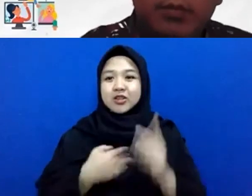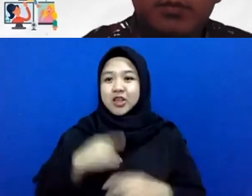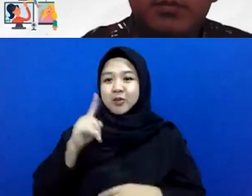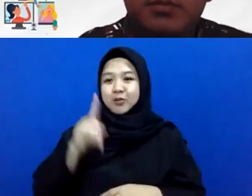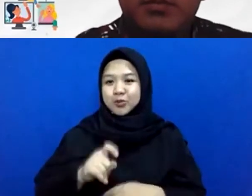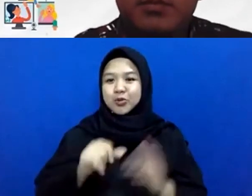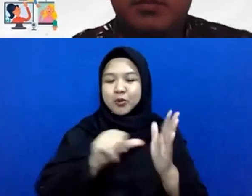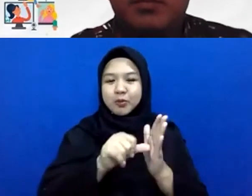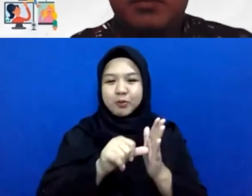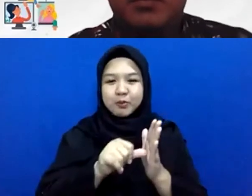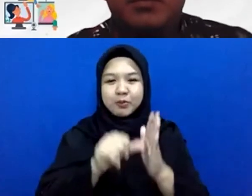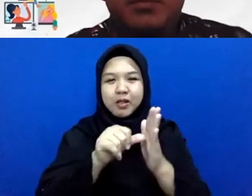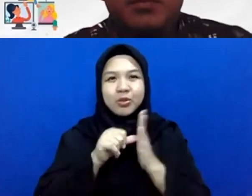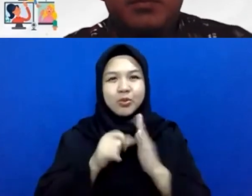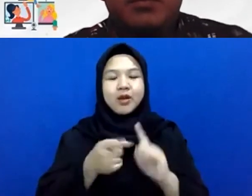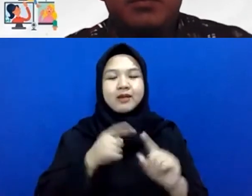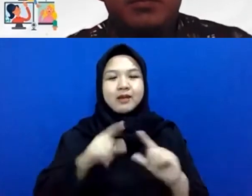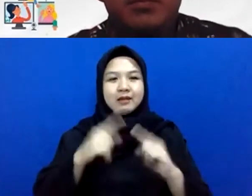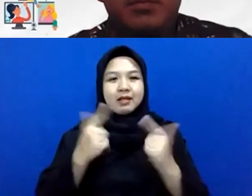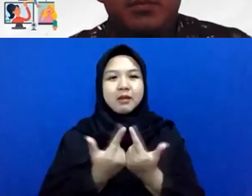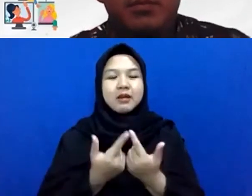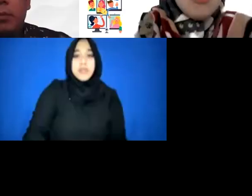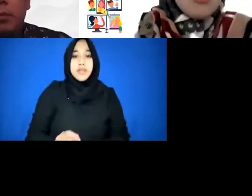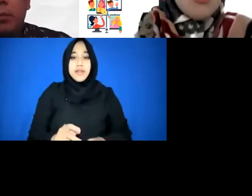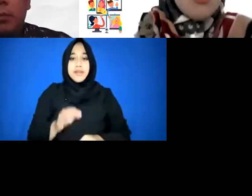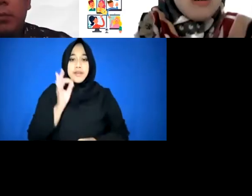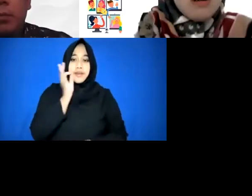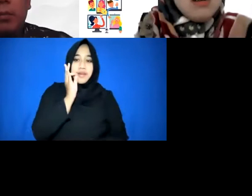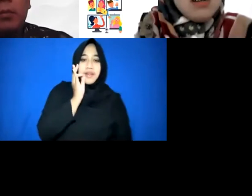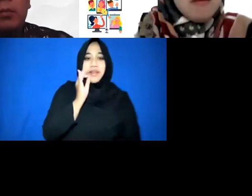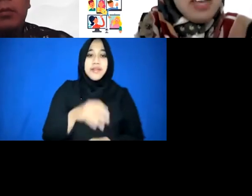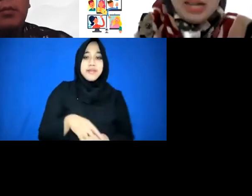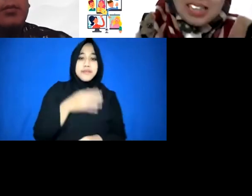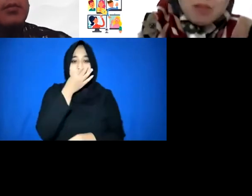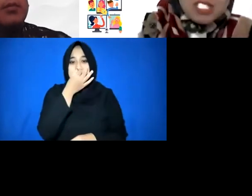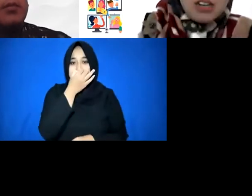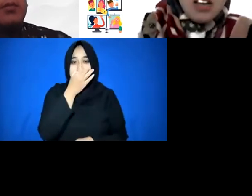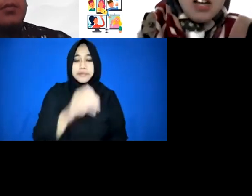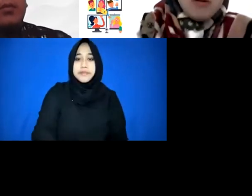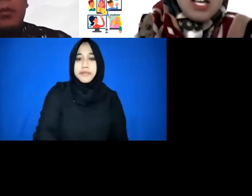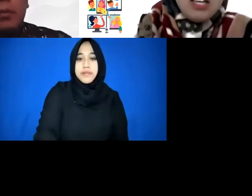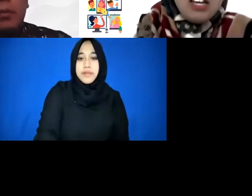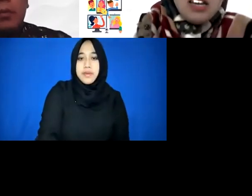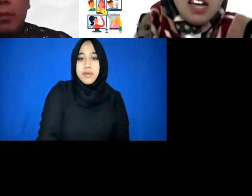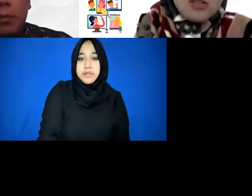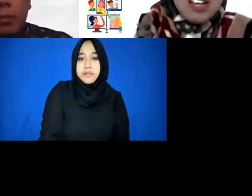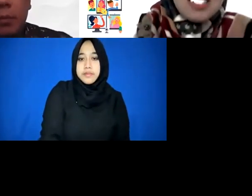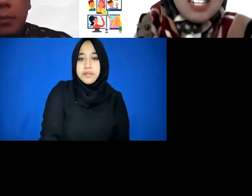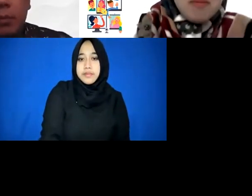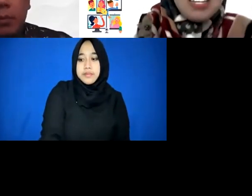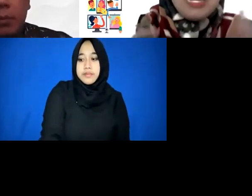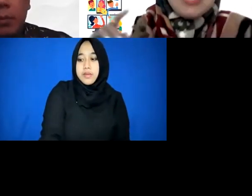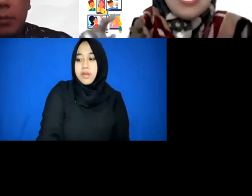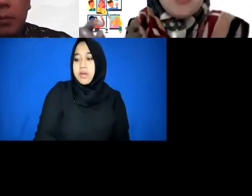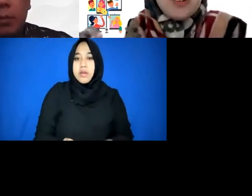dari lembaga penyedia layanan untuk panti misalnya, wah saya harus cari